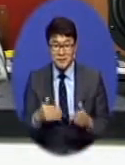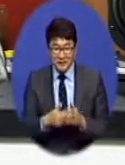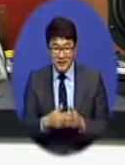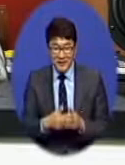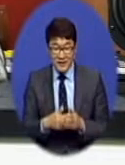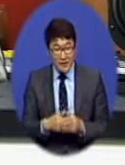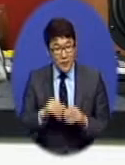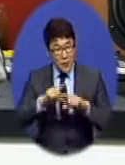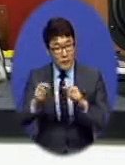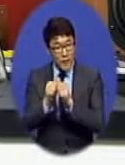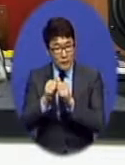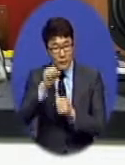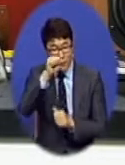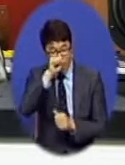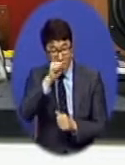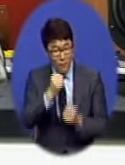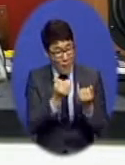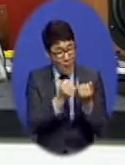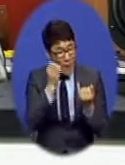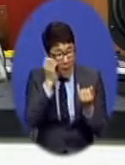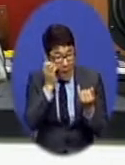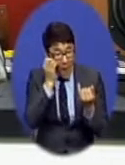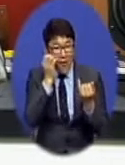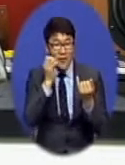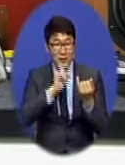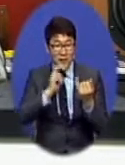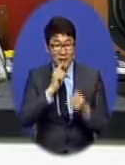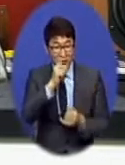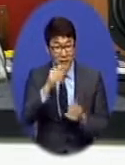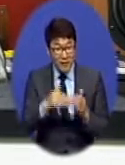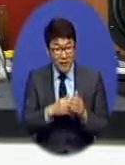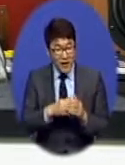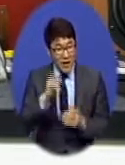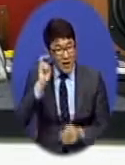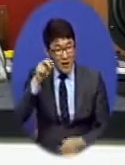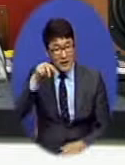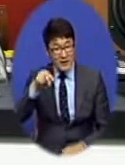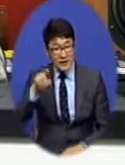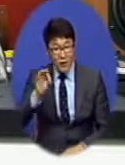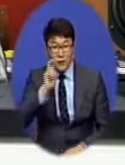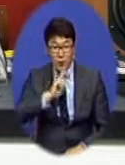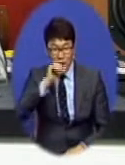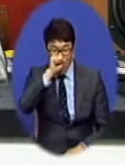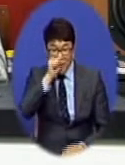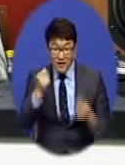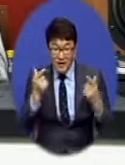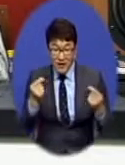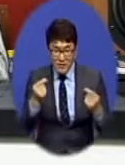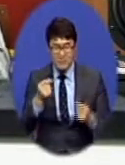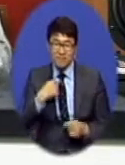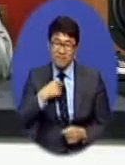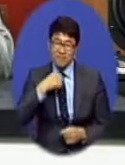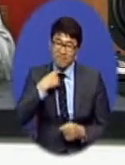이 남자분들이 많이 좋아하시던데 어떻게 안동역에서를 이렇게 준비하셨네요. 워낙에 진성 씨의 노래 좋아하시나요? 좀